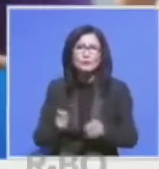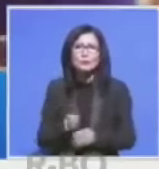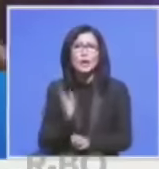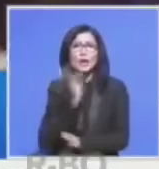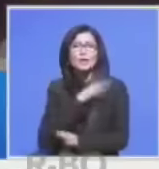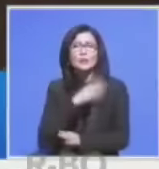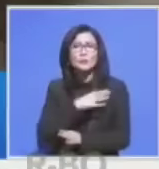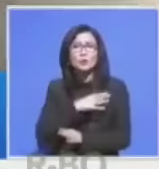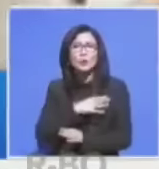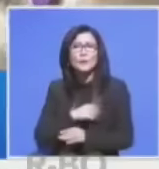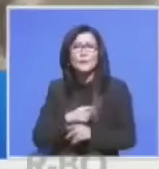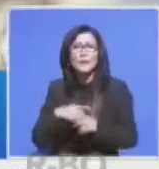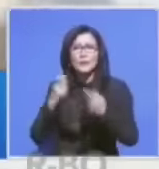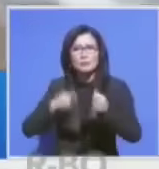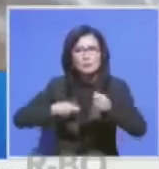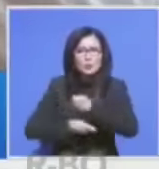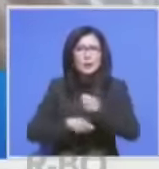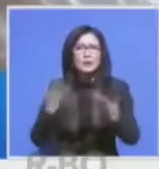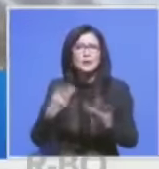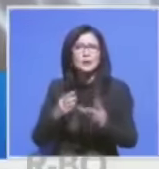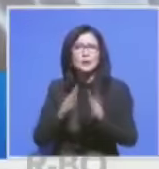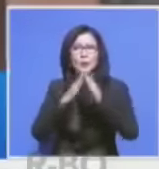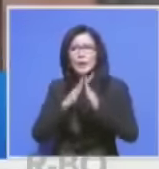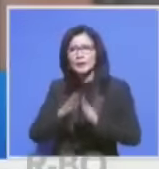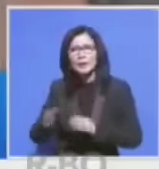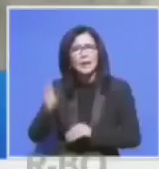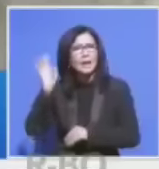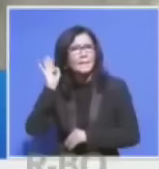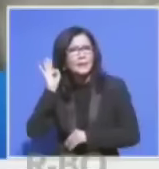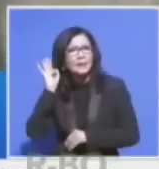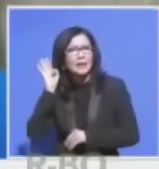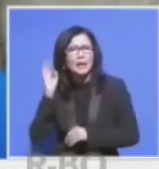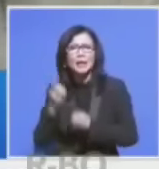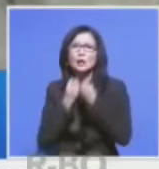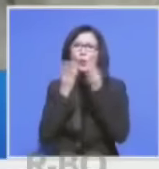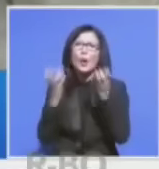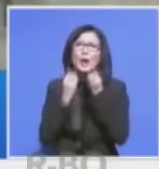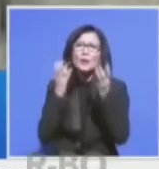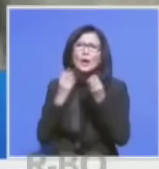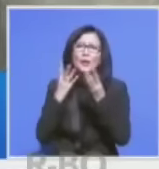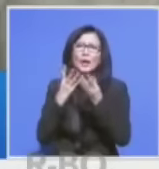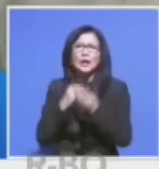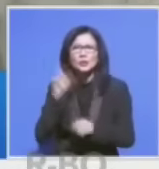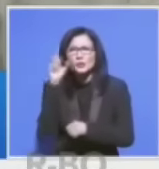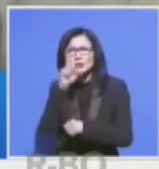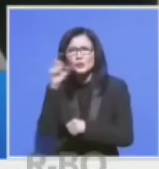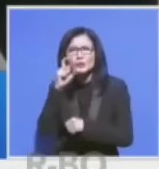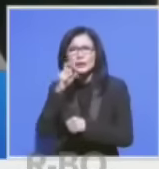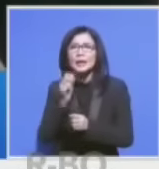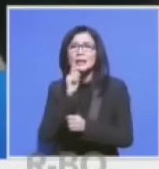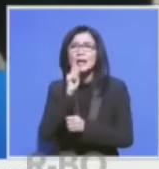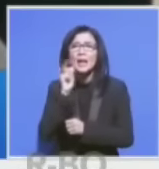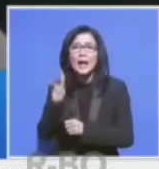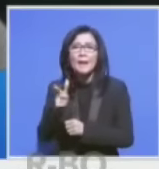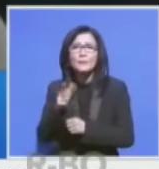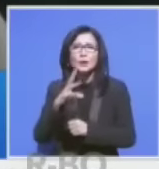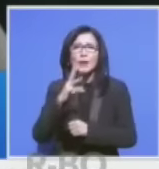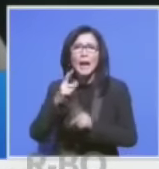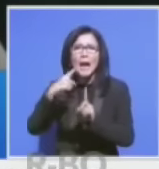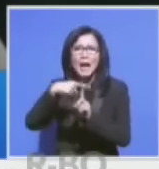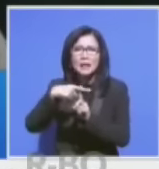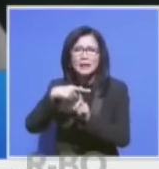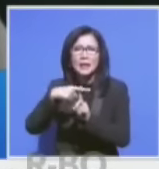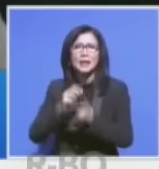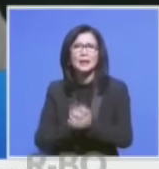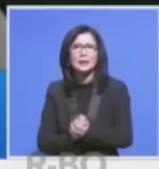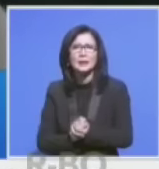korban sempat mendengar teriakan. Karena curiga, akhirnya warga melaporkan pada RT setempat. Dia lagi